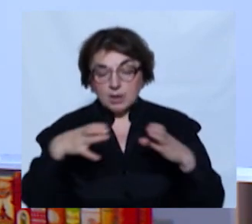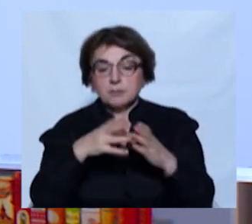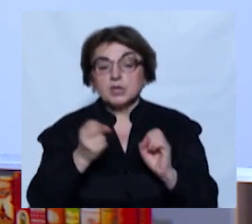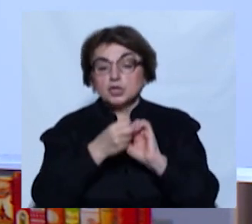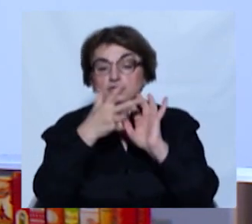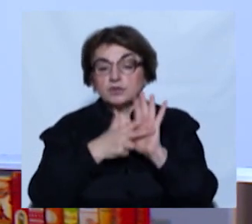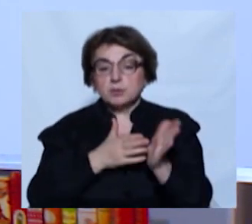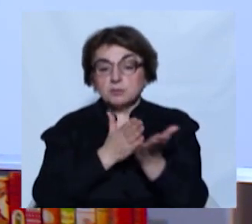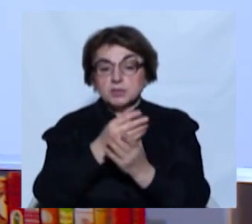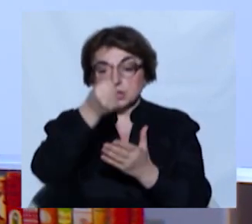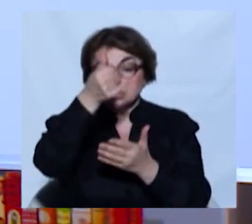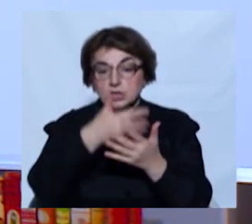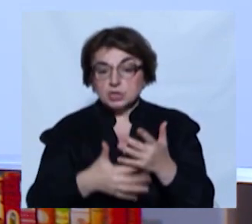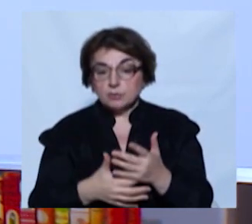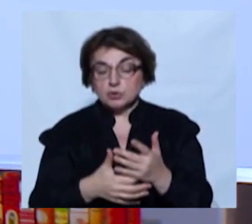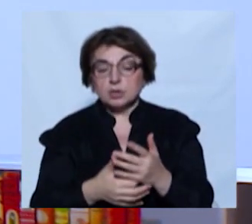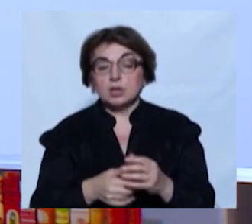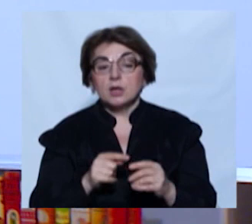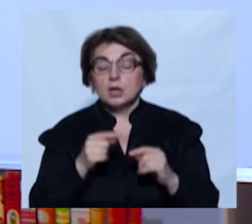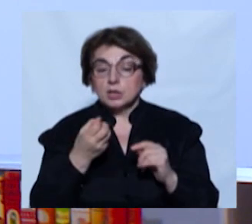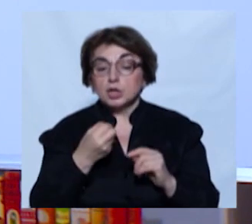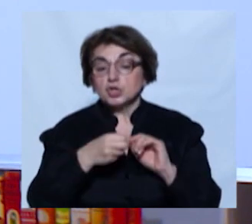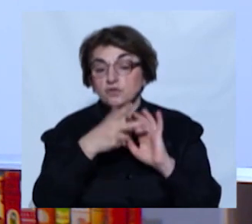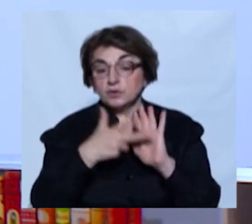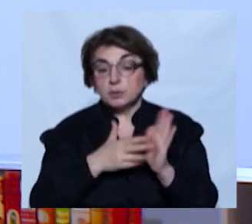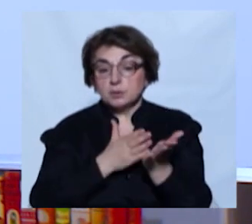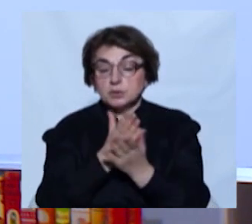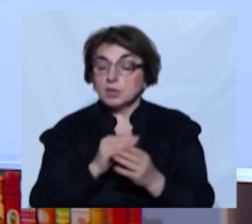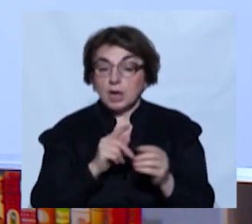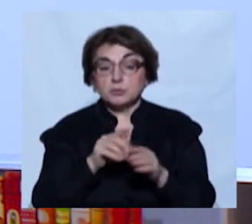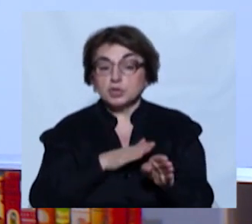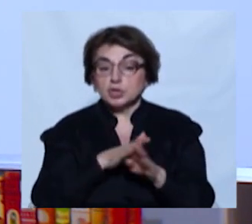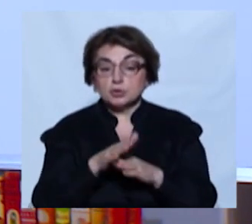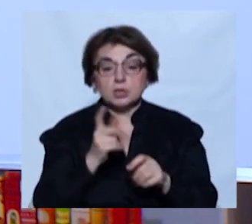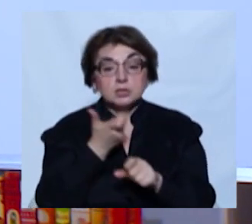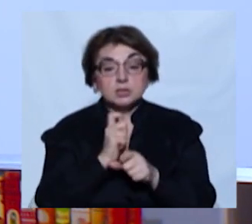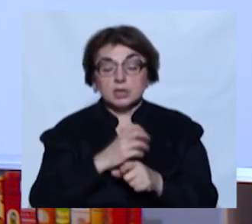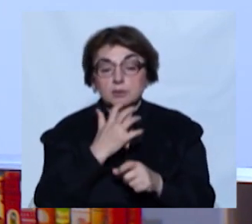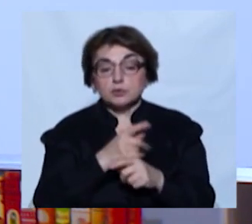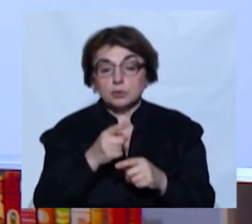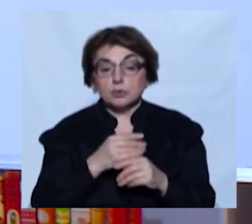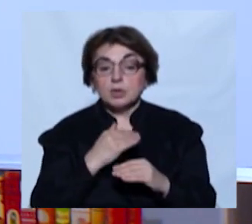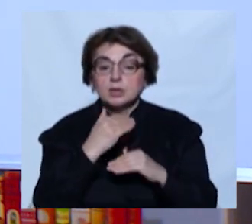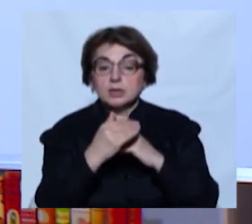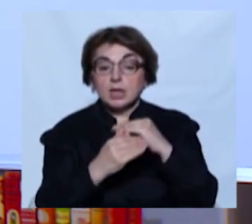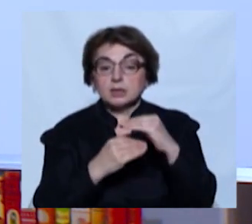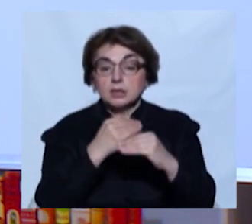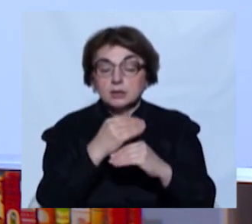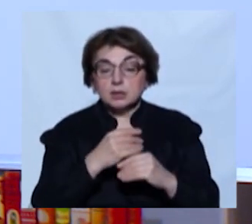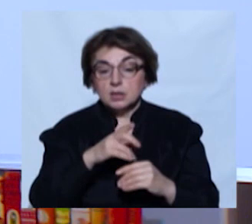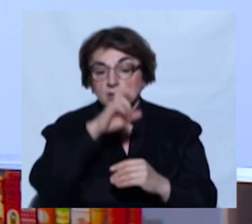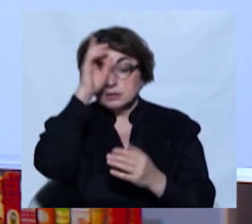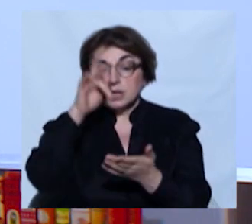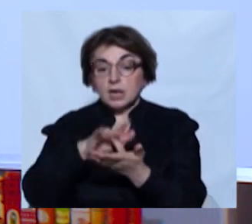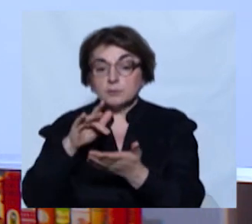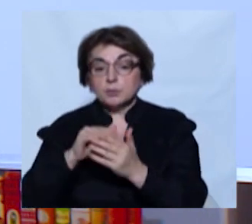17 მიზანში. გარდა აი ამ 17 მიზნის შესრულებისა, ძალიან მნიშვნელოვანია თანმიმდევრობით იქნას სახელმწიფოების